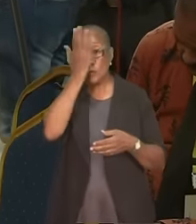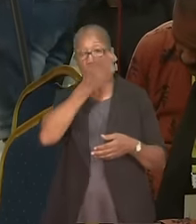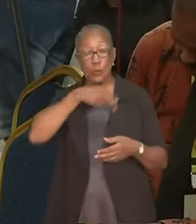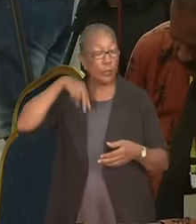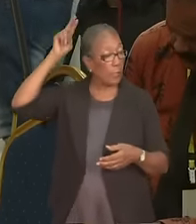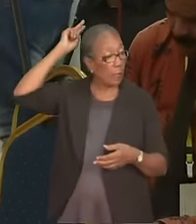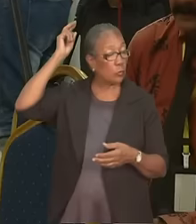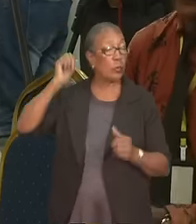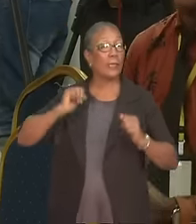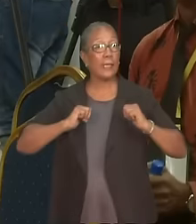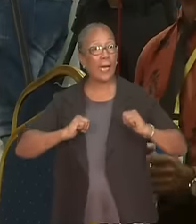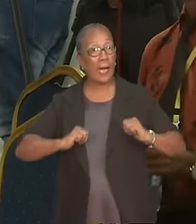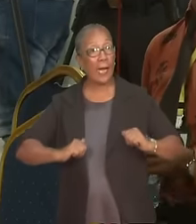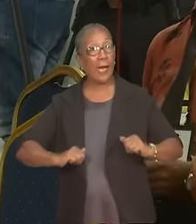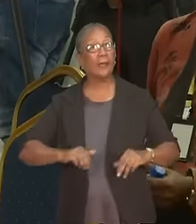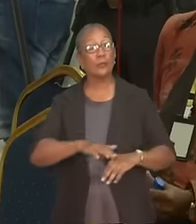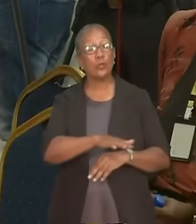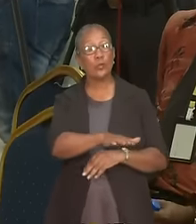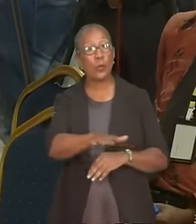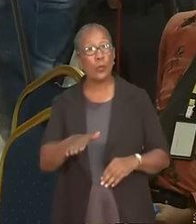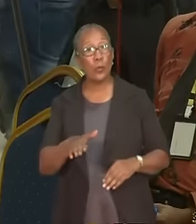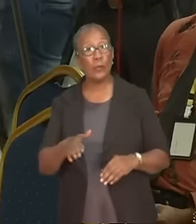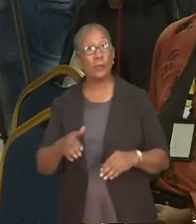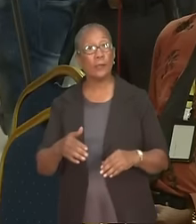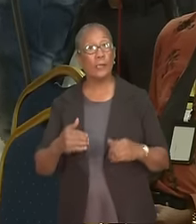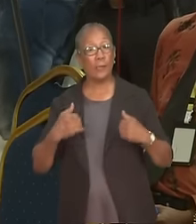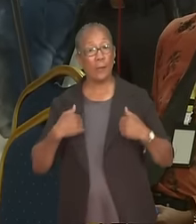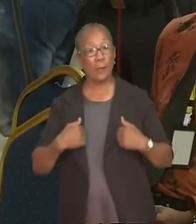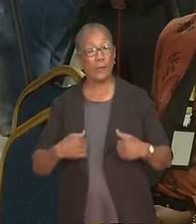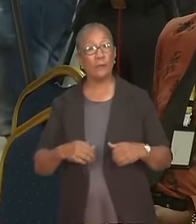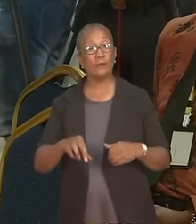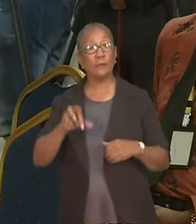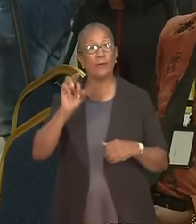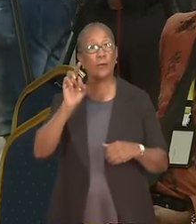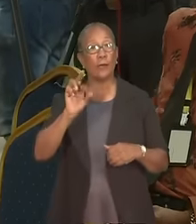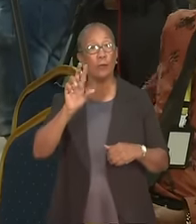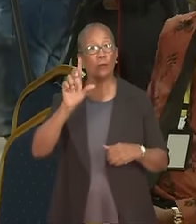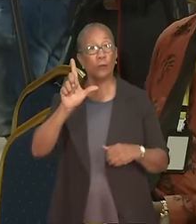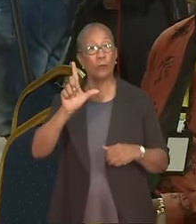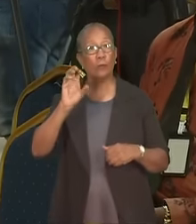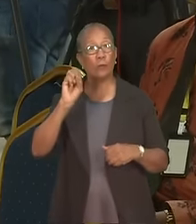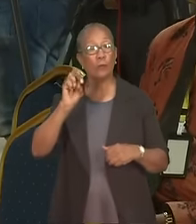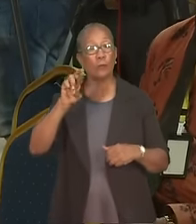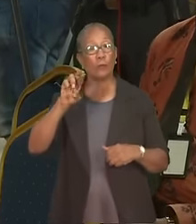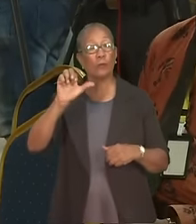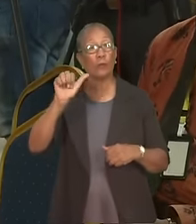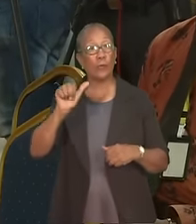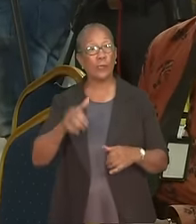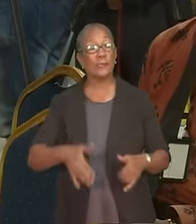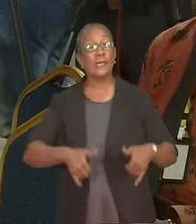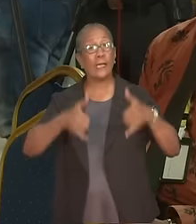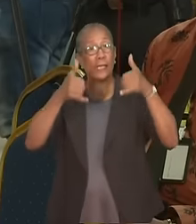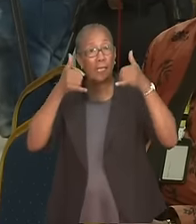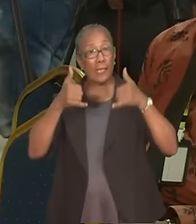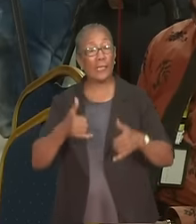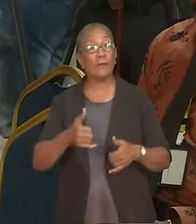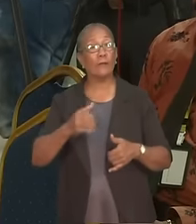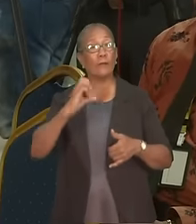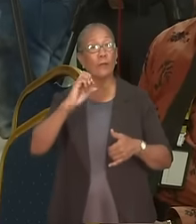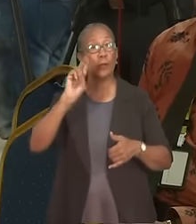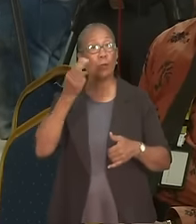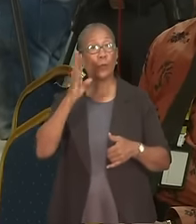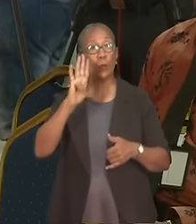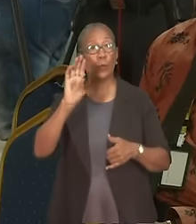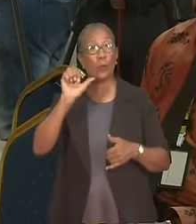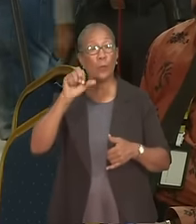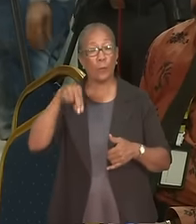hoor. Daar worden die mensen bijvoorbeeld van Flora. Zie ik ook Cubanen daar, in de bouw, in